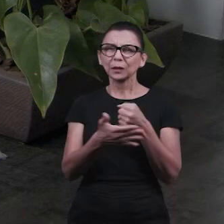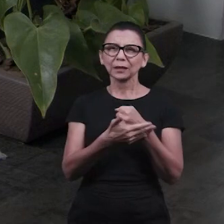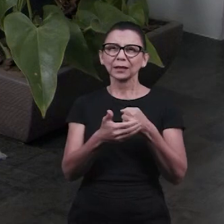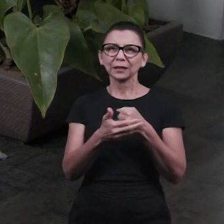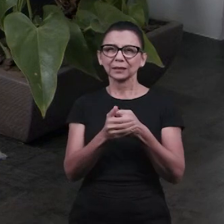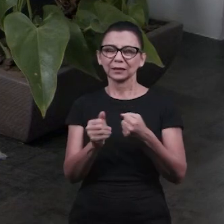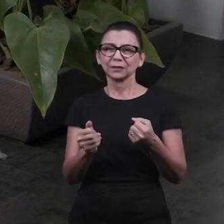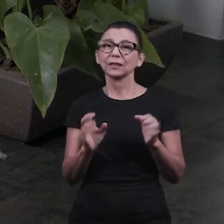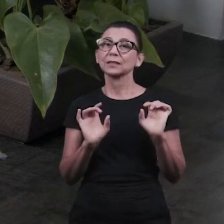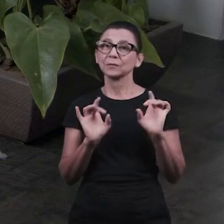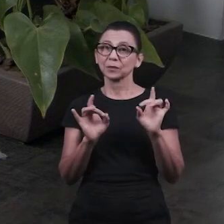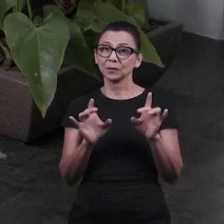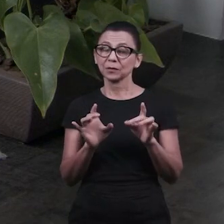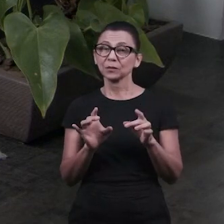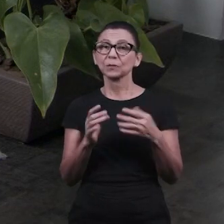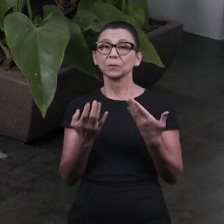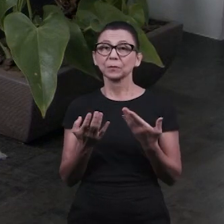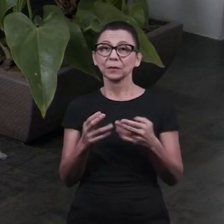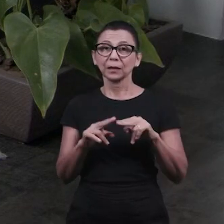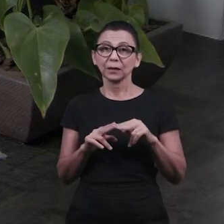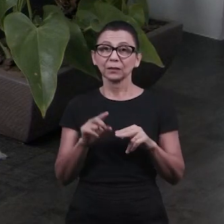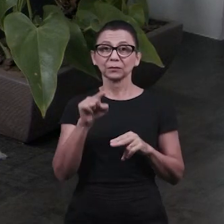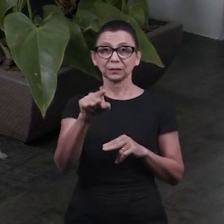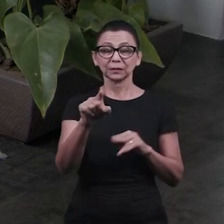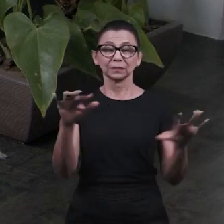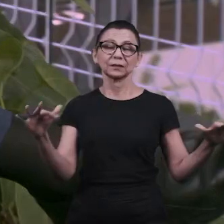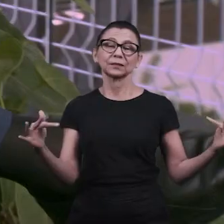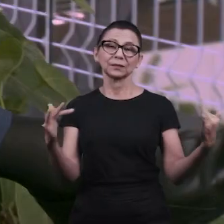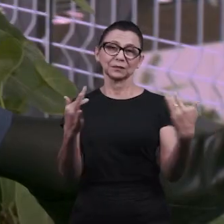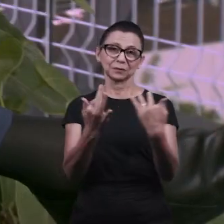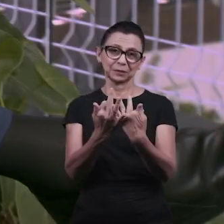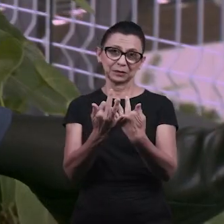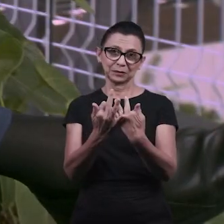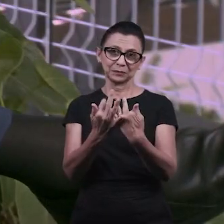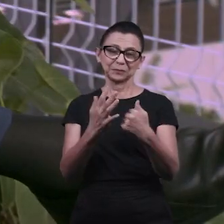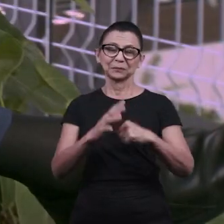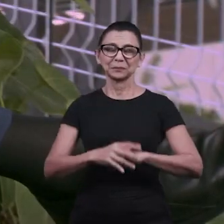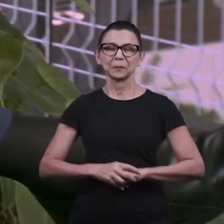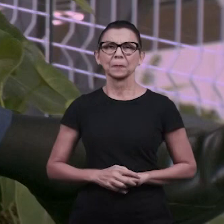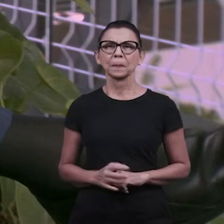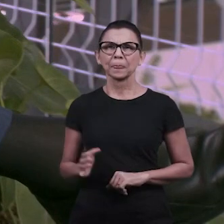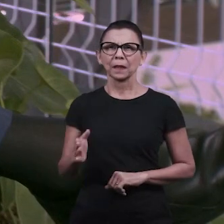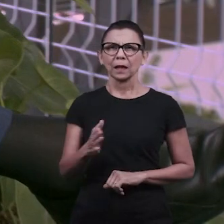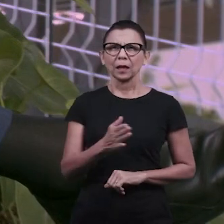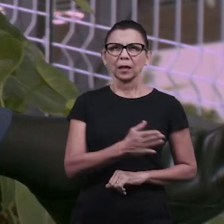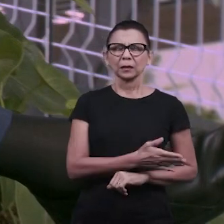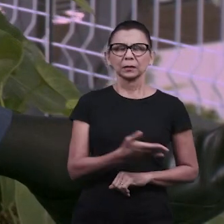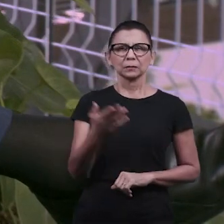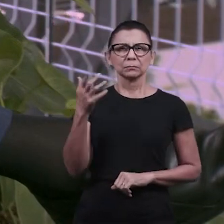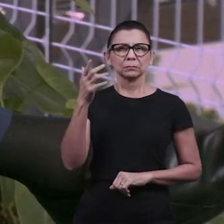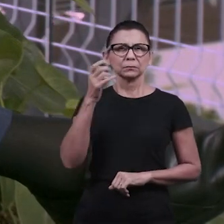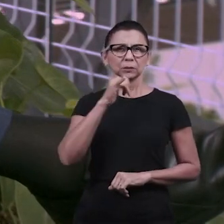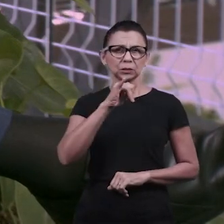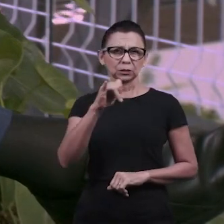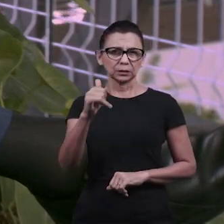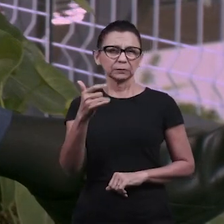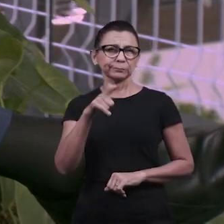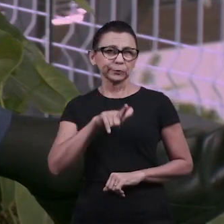soin, spécialement pour vous et pour toute votre famille. Je veux renforcer ici